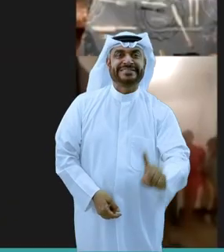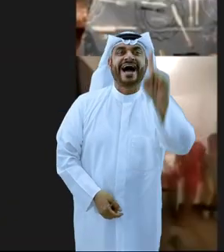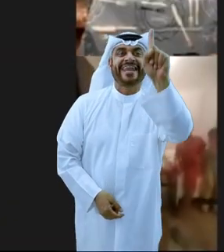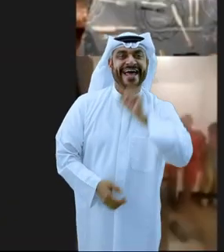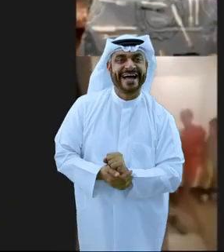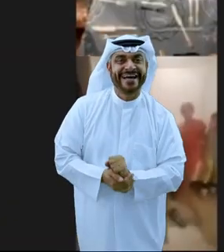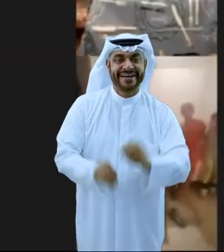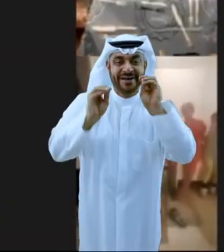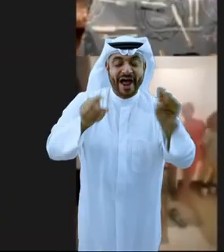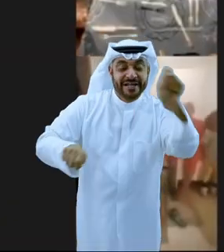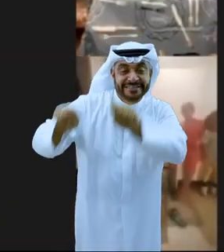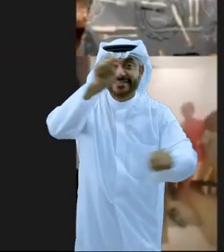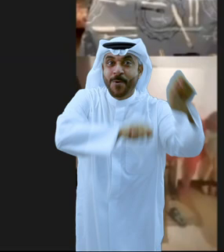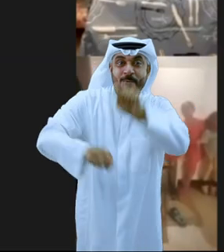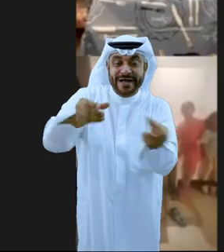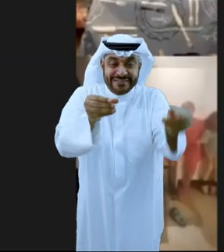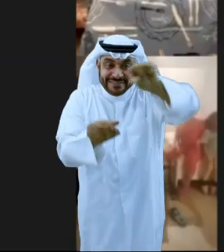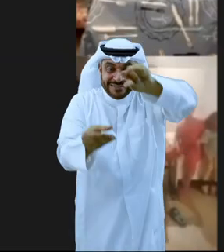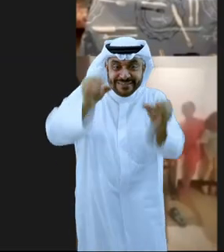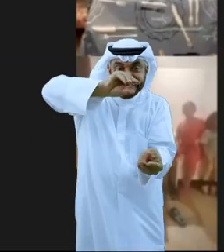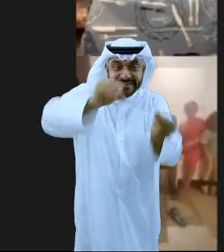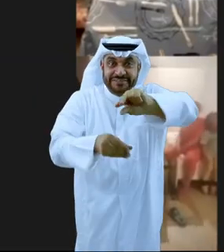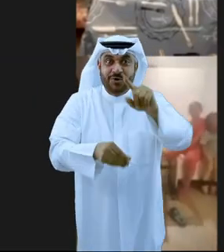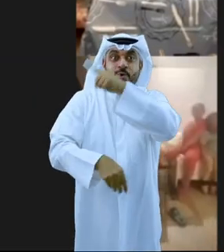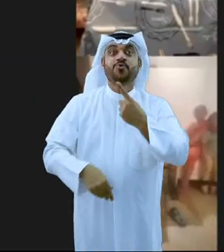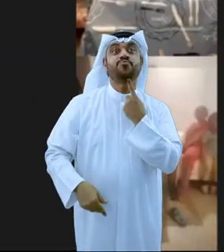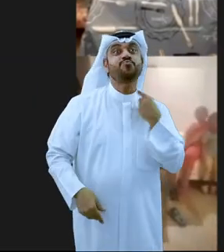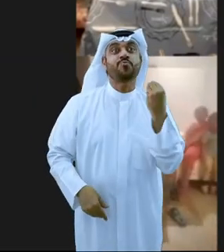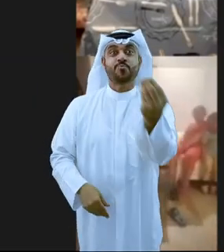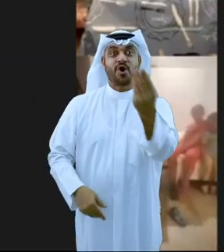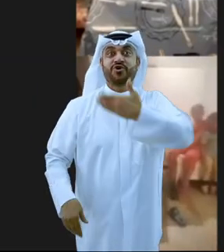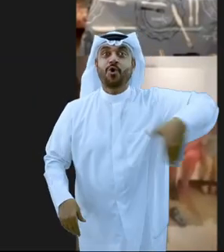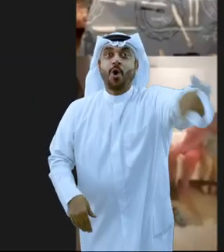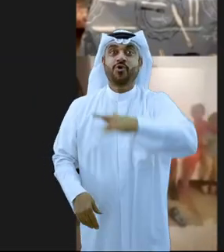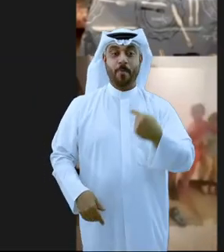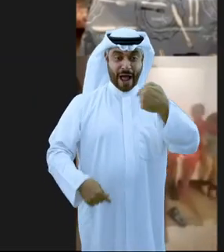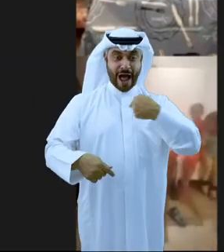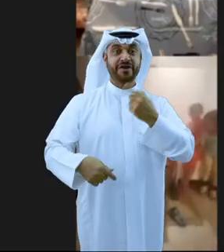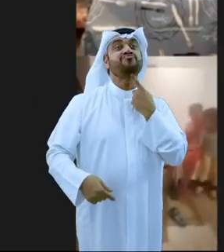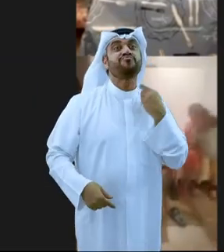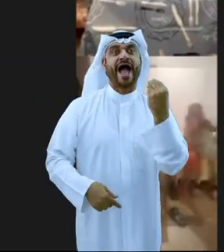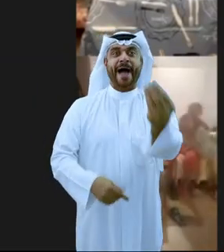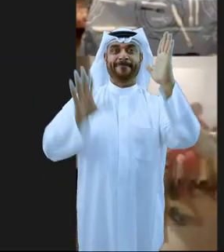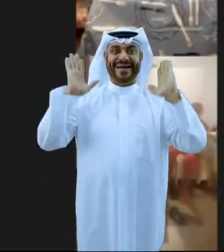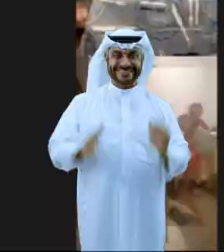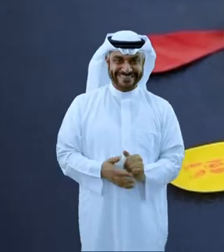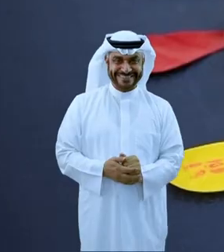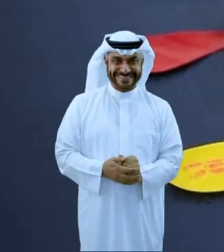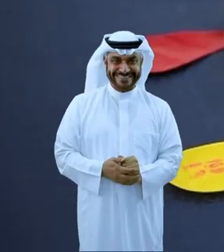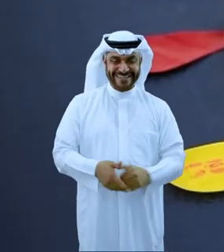اليوم إن شاء الله راح نسوي تجربة حلوة راح تعجبكم كلكم كلكم، لأنه أنا عن نفسي أنا